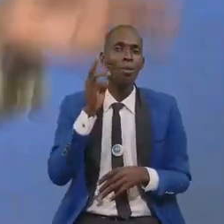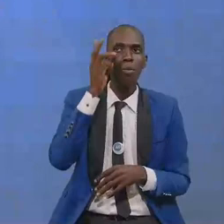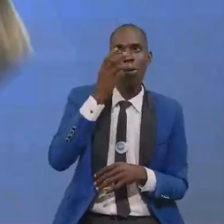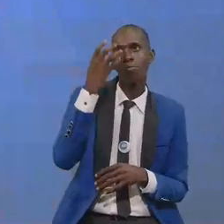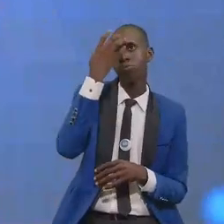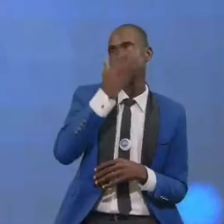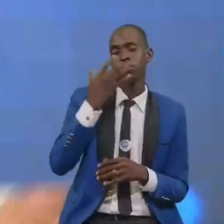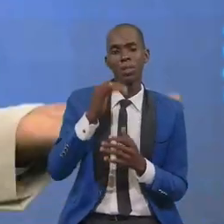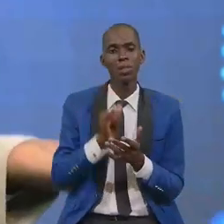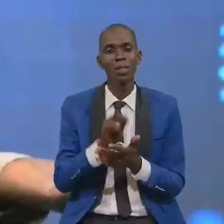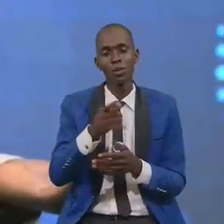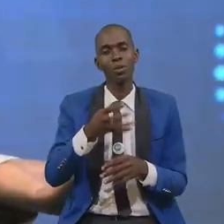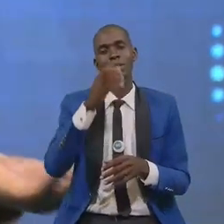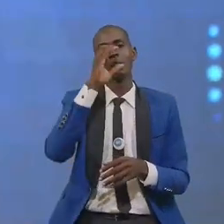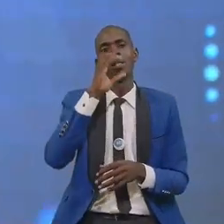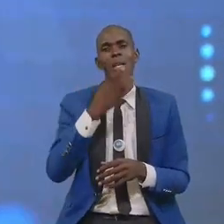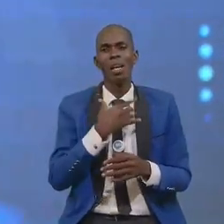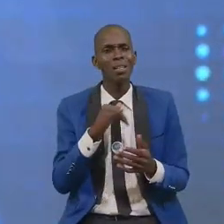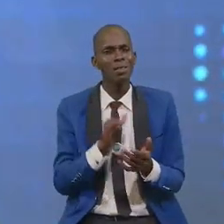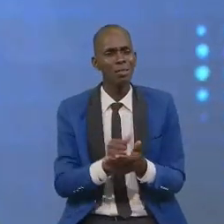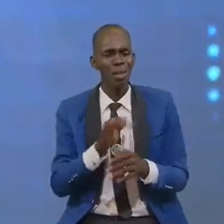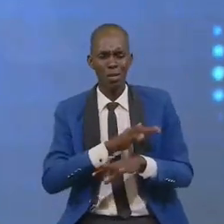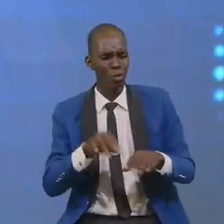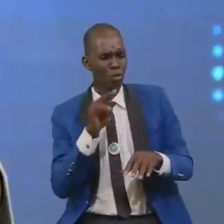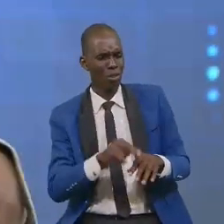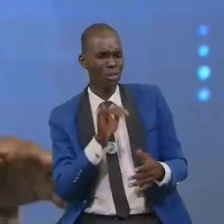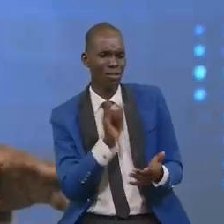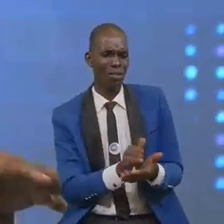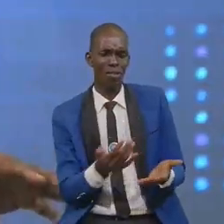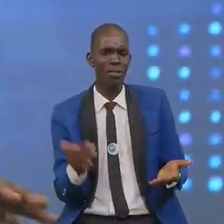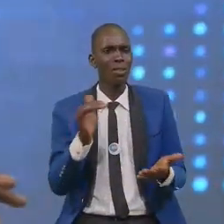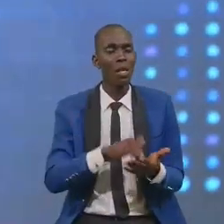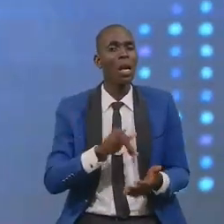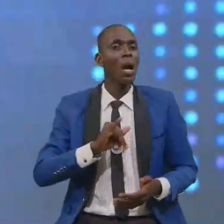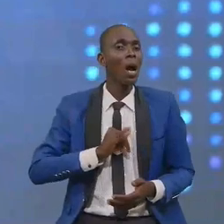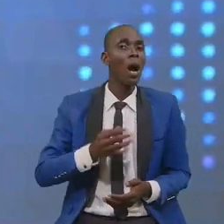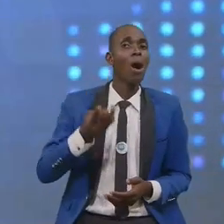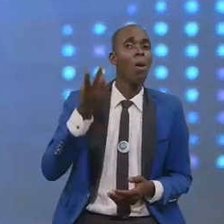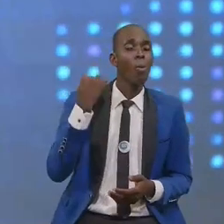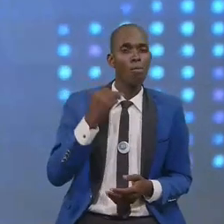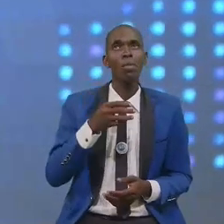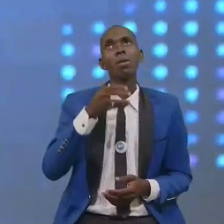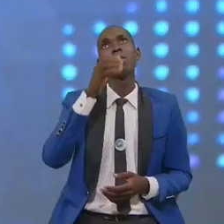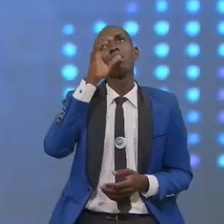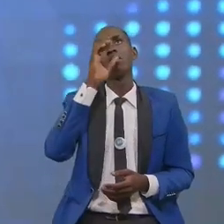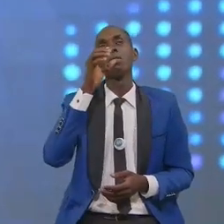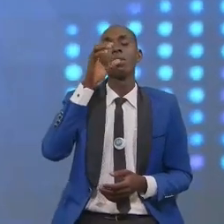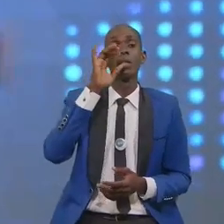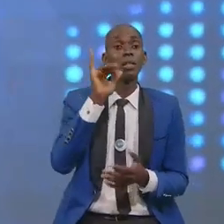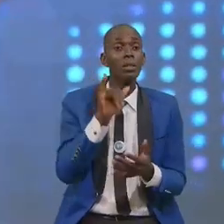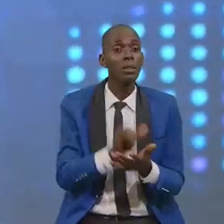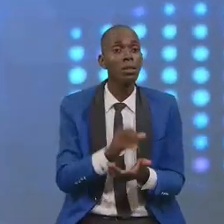et il dit je n'ai plus besoin de ça encore je buvais cela afin